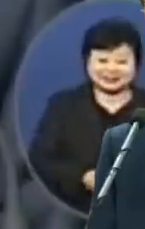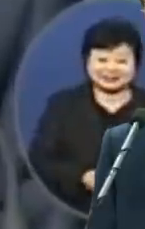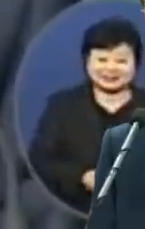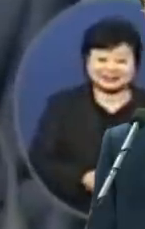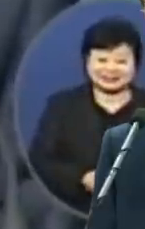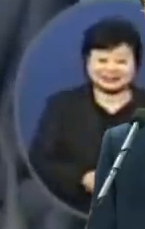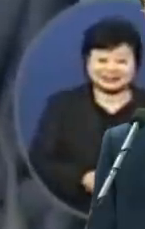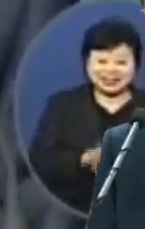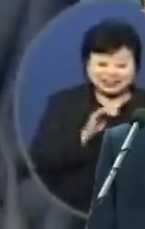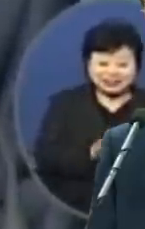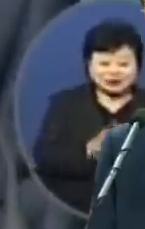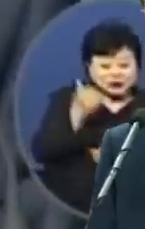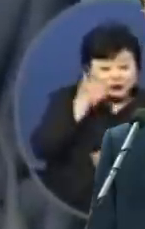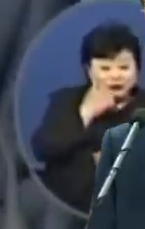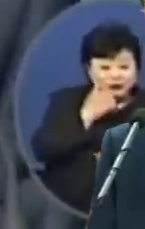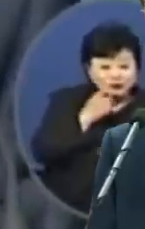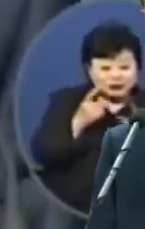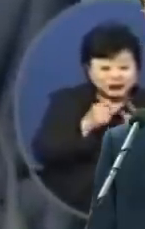어떠한 친구하고 사귀어요?